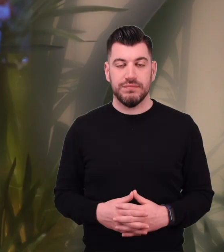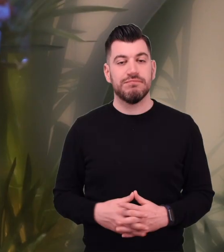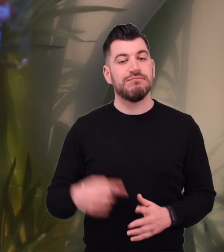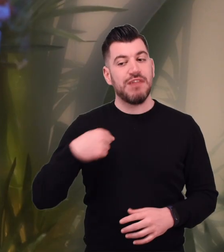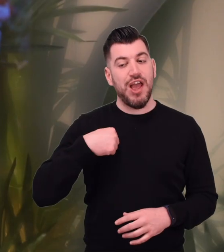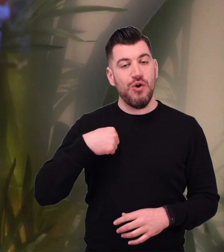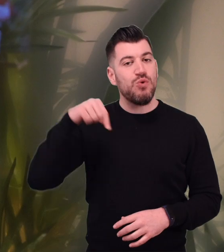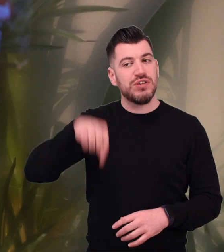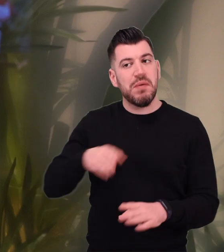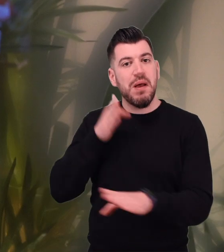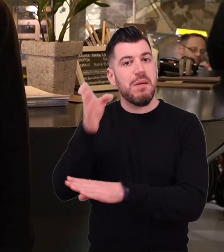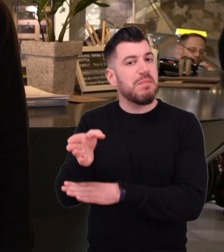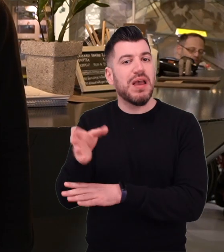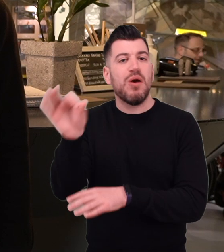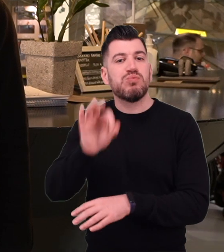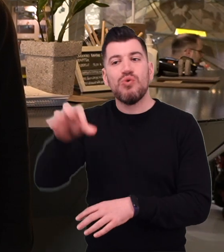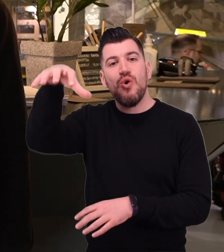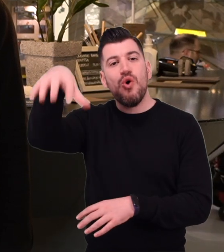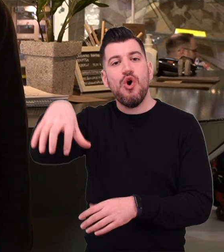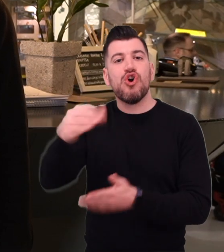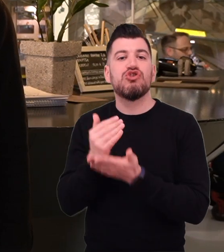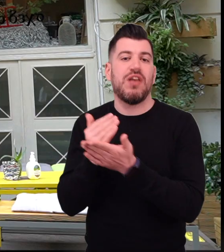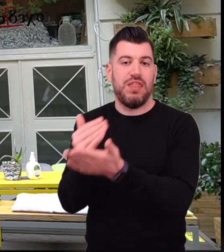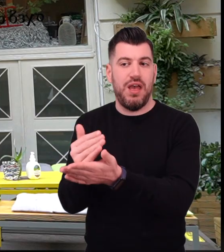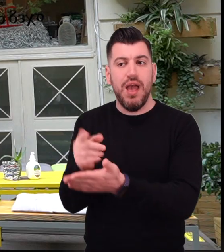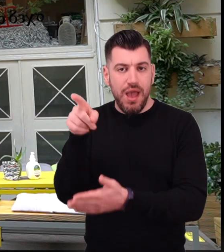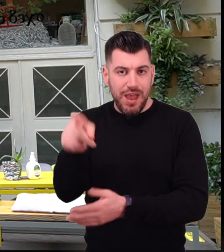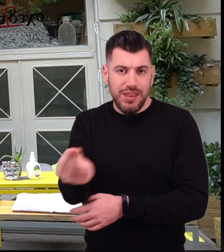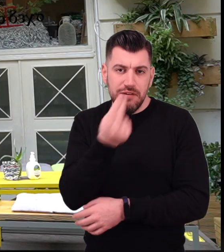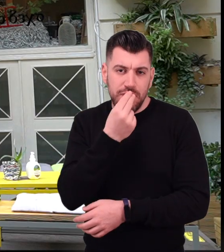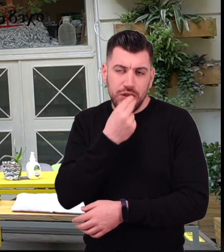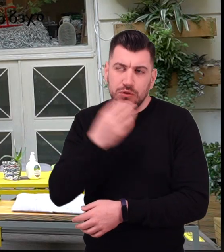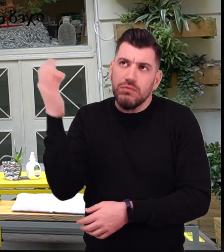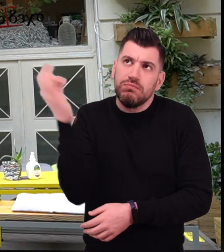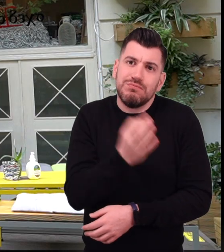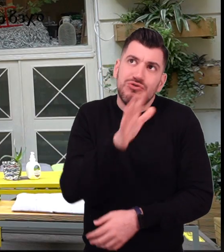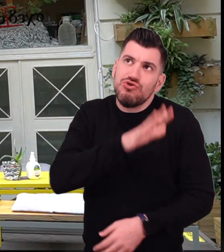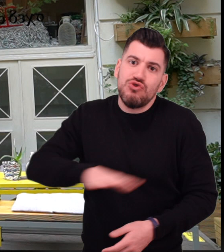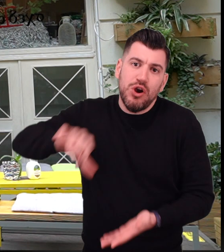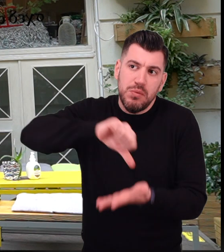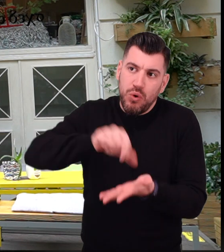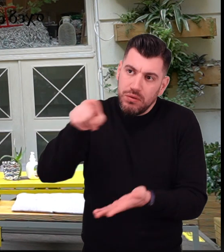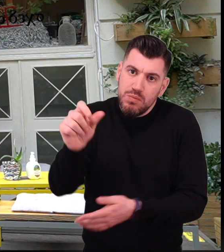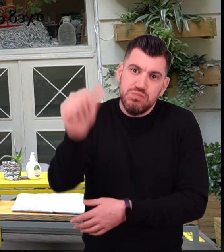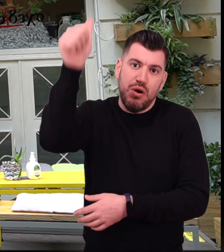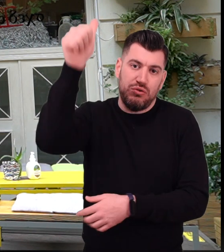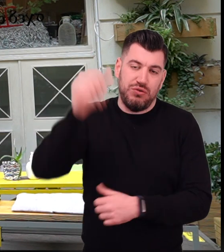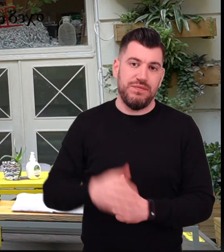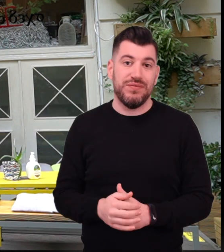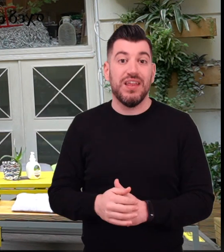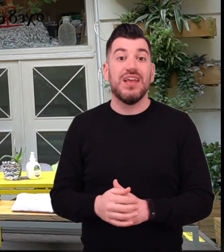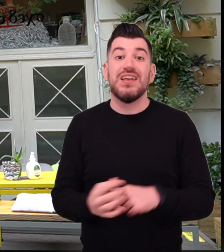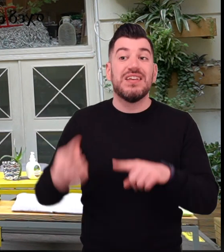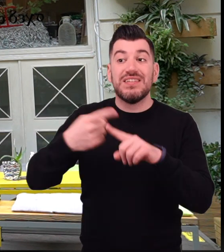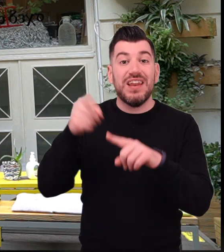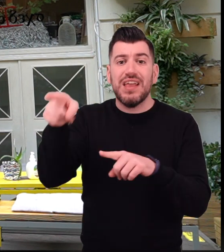Σήμερα βρέθηκα στο Σχεδία Home. Όχι μόνο γιατί έχει το καλύτερο φαγητό της πόλης, όπως διάβασα, αλλά γιατί πίσω από